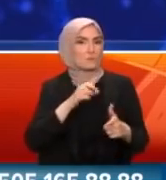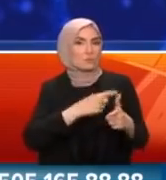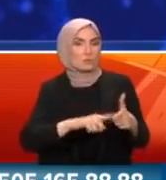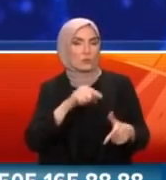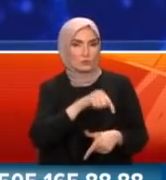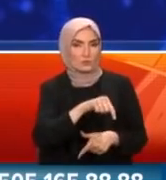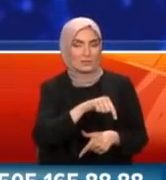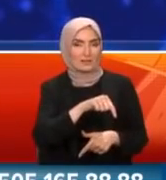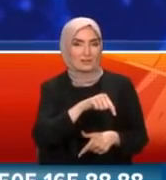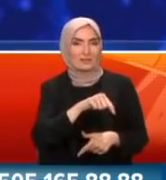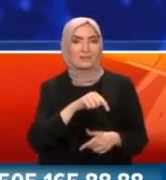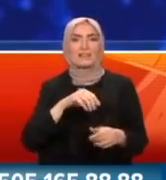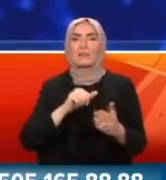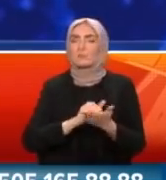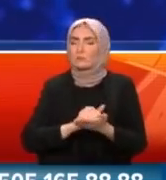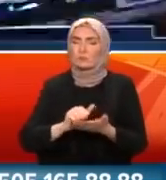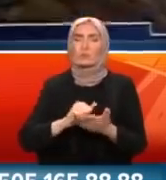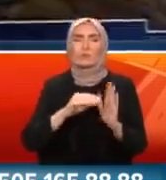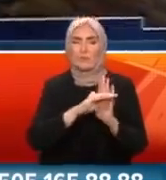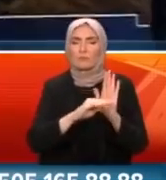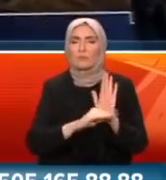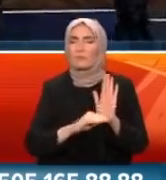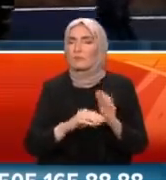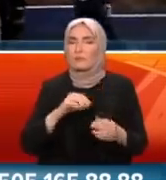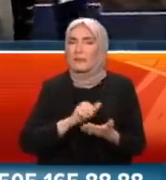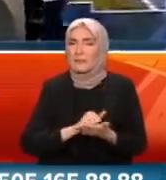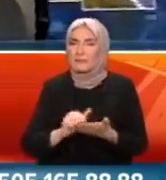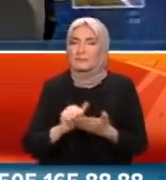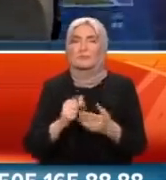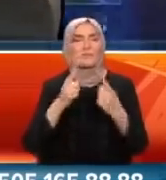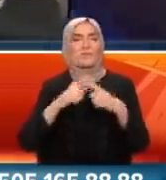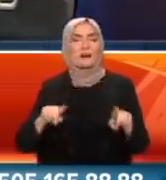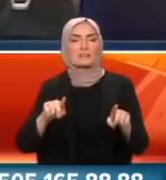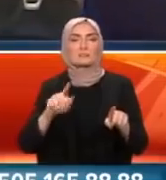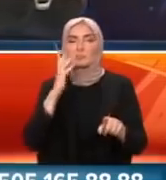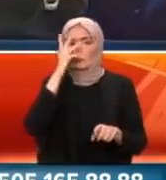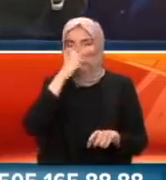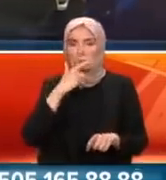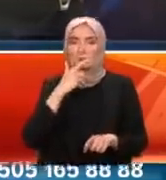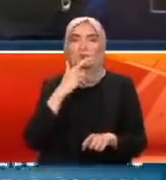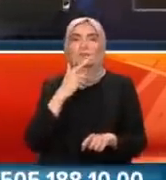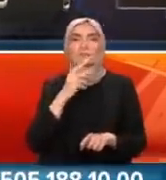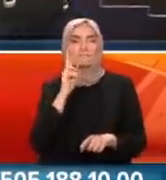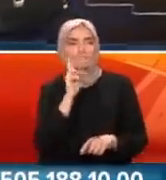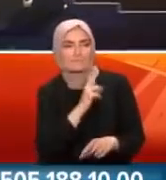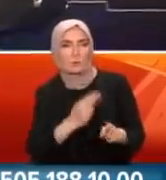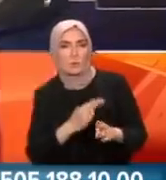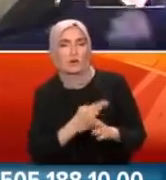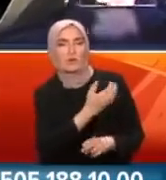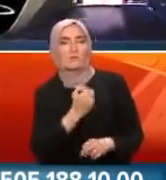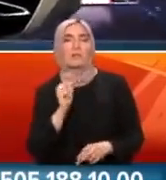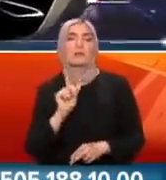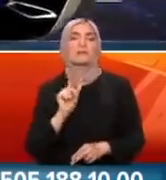her safhası ayrı bir utanç ve ibret kaynağıdır bu otomobilin